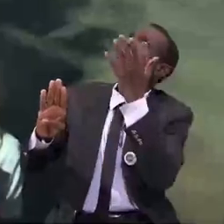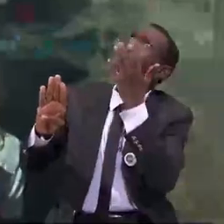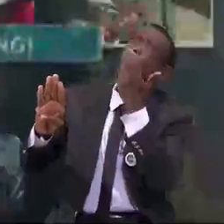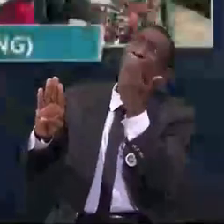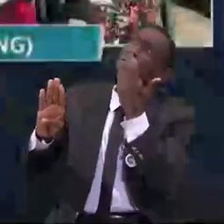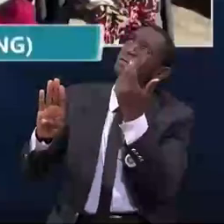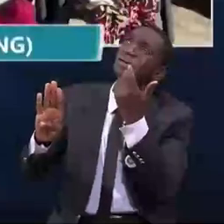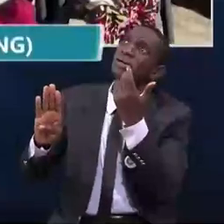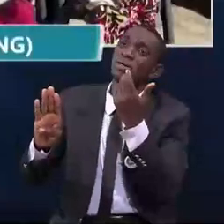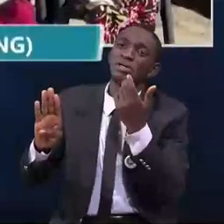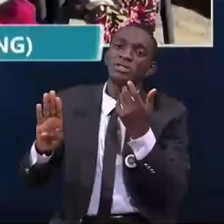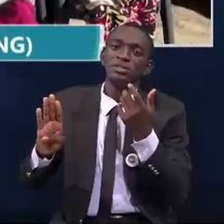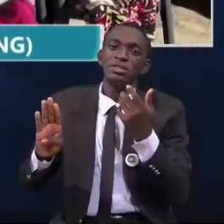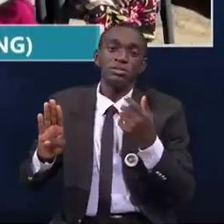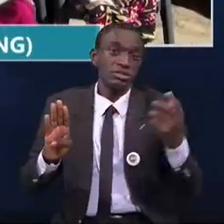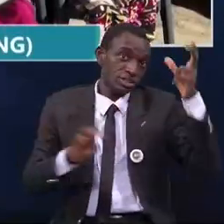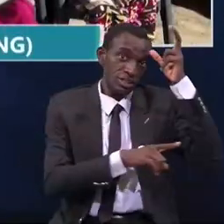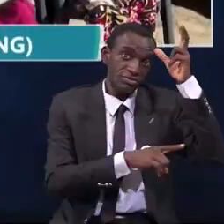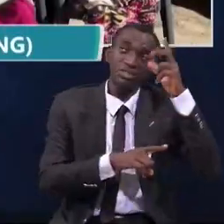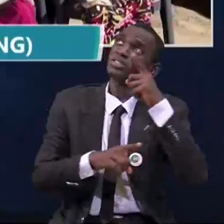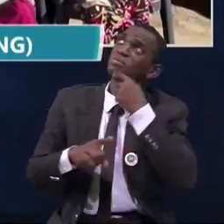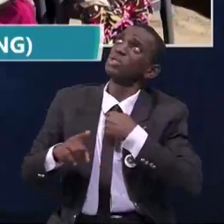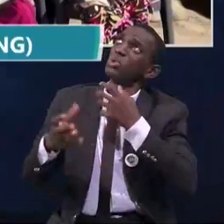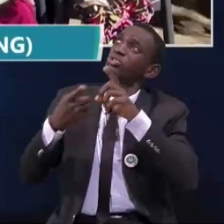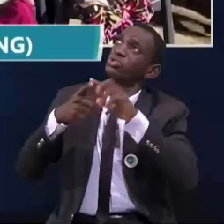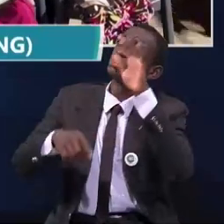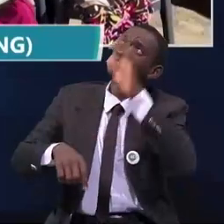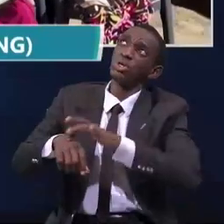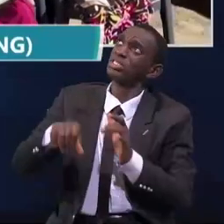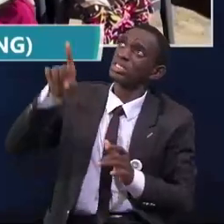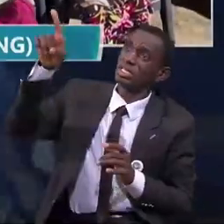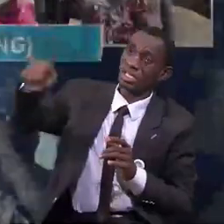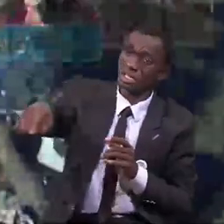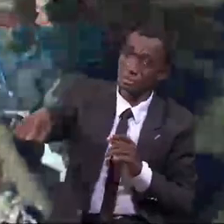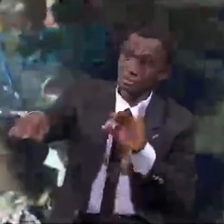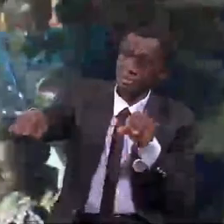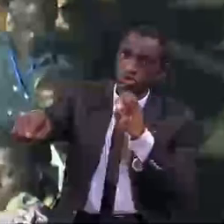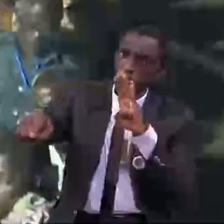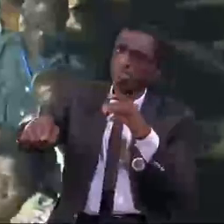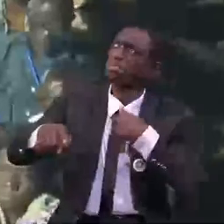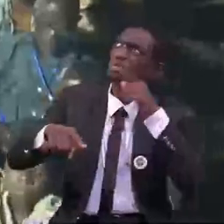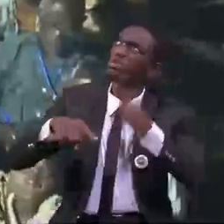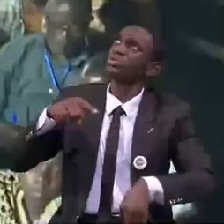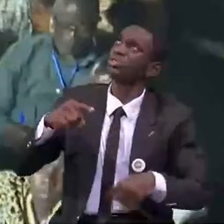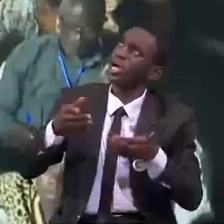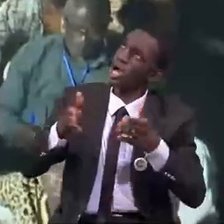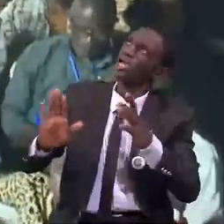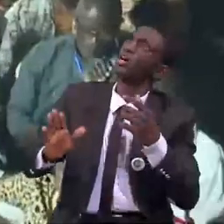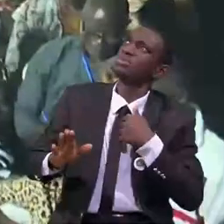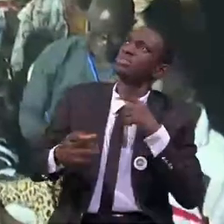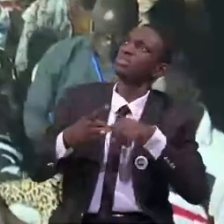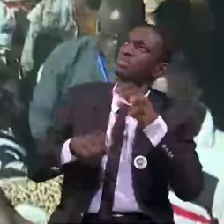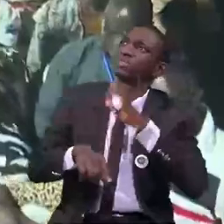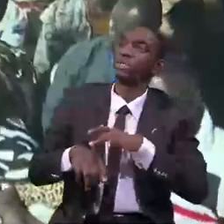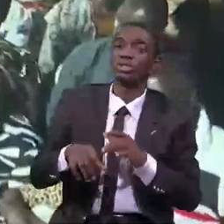11 Satan disait à Dieu que je voudrais toucher job mais je ne pouvais pas permets-moi de le toucher pourquoi ne